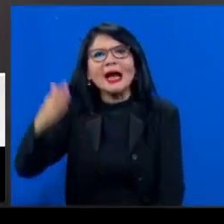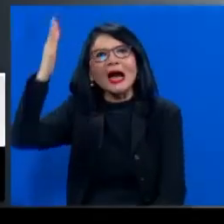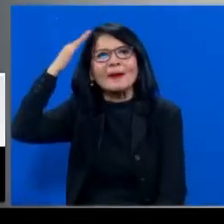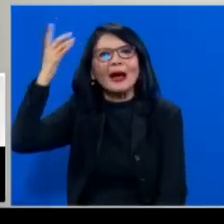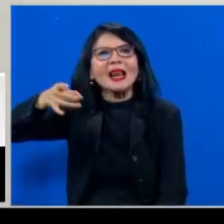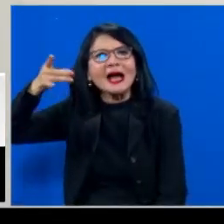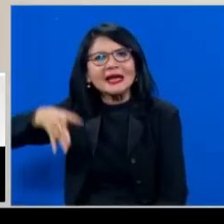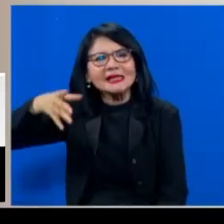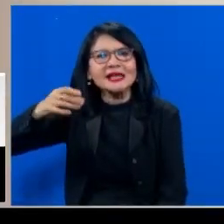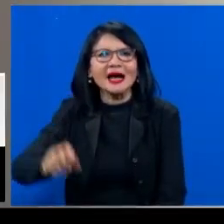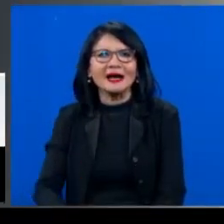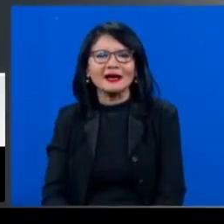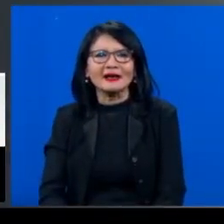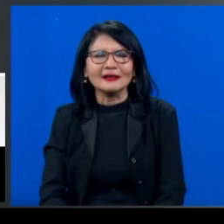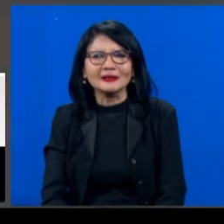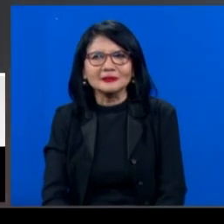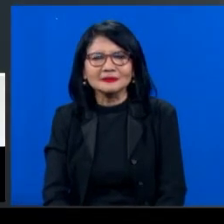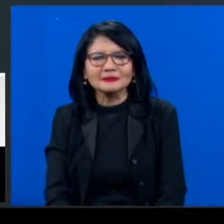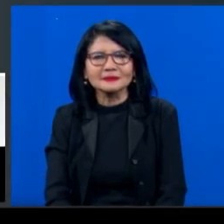desa Sugihwaras, Kecamatan Kalitengah.